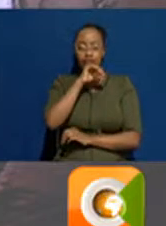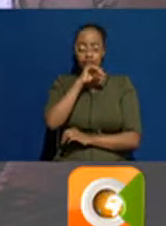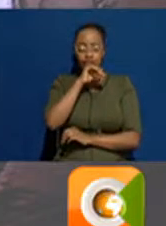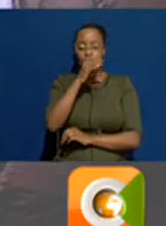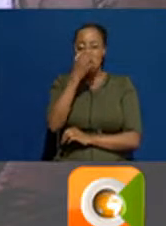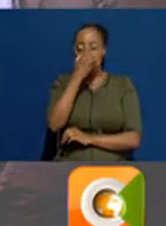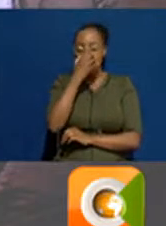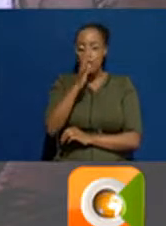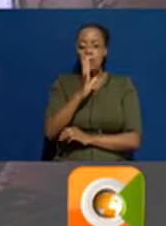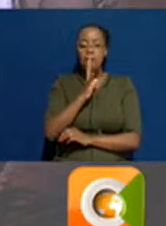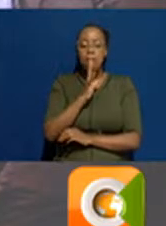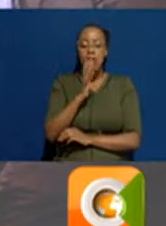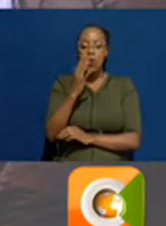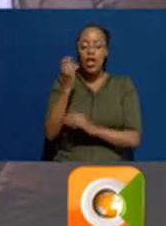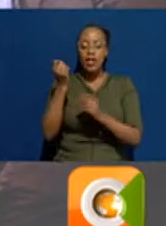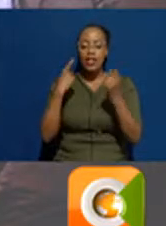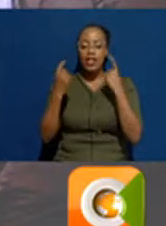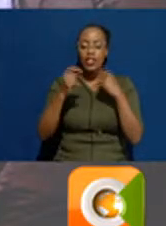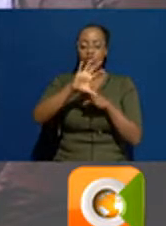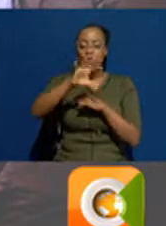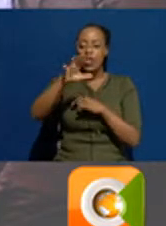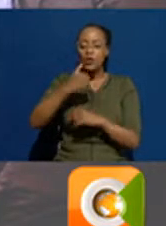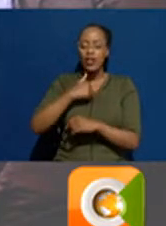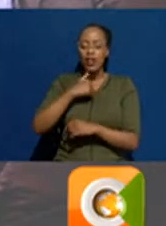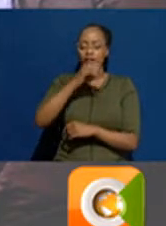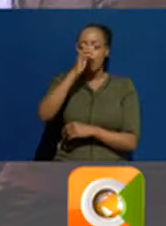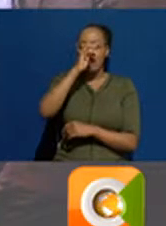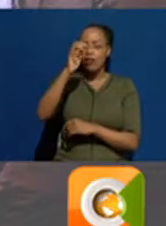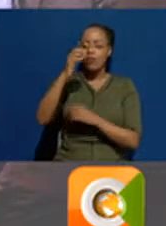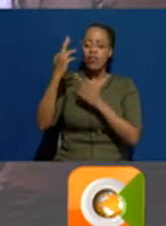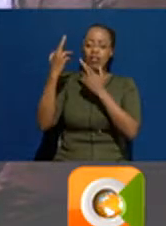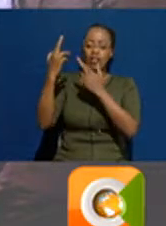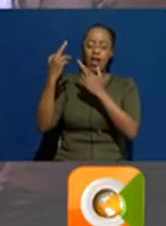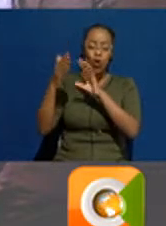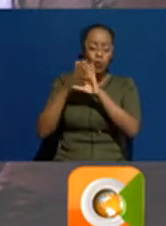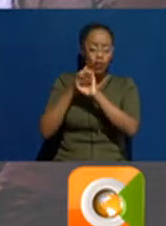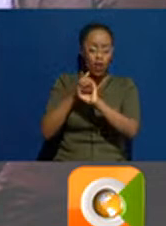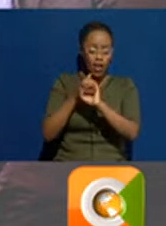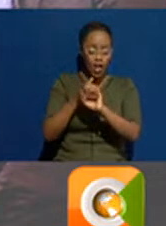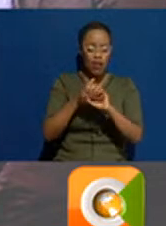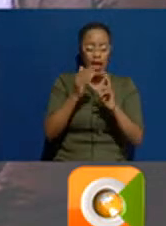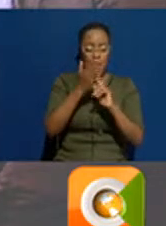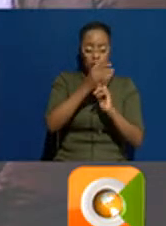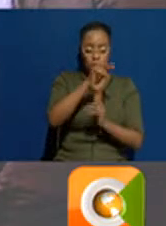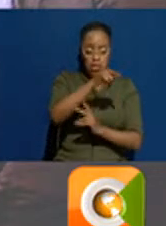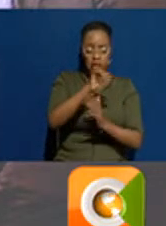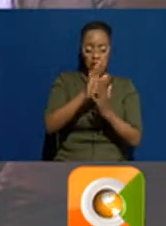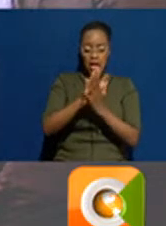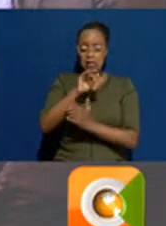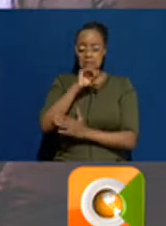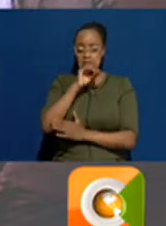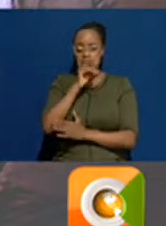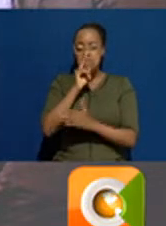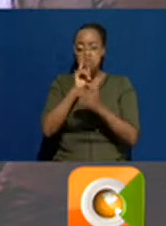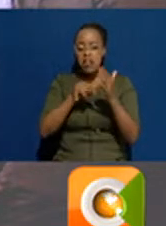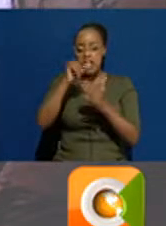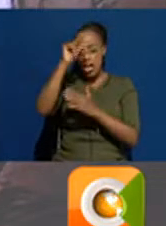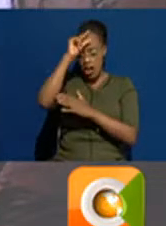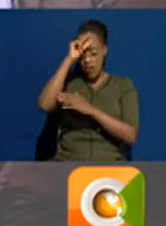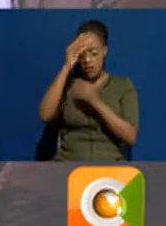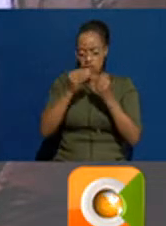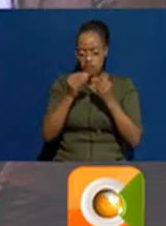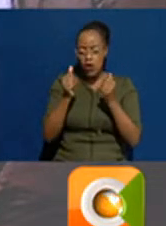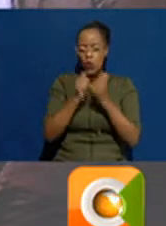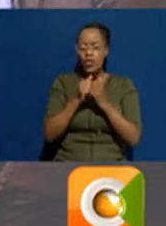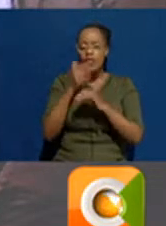Ruto akizungumza katika kaunti ya Kericho, amepuuzilia mbali matumaini ya handsheki kati yake na Odinga, akisisitiza kuwa serikali yake itakabiliana